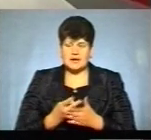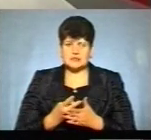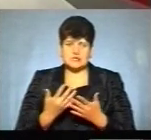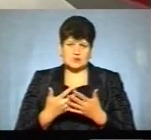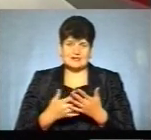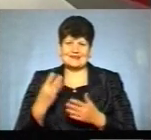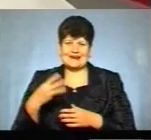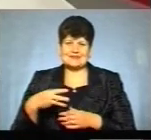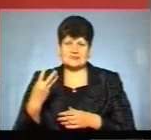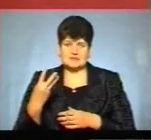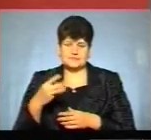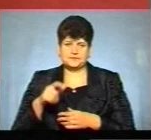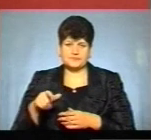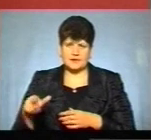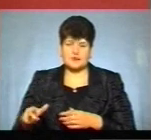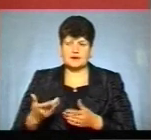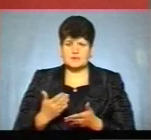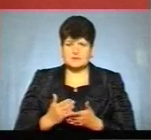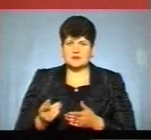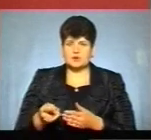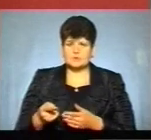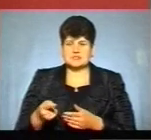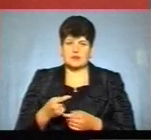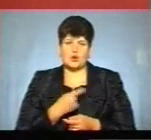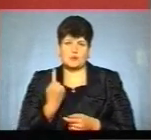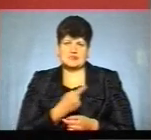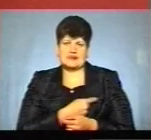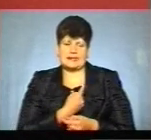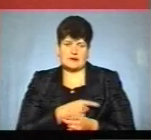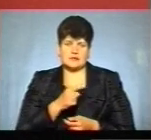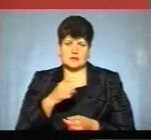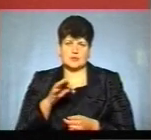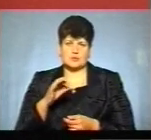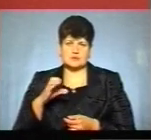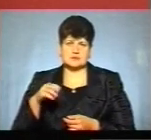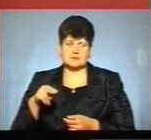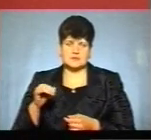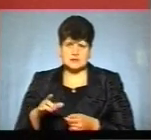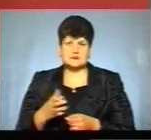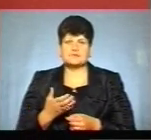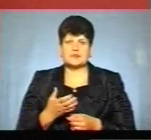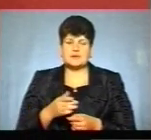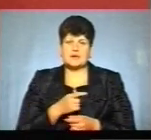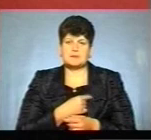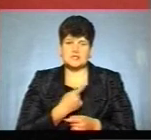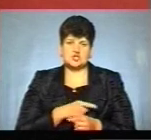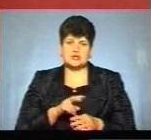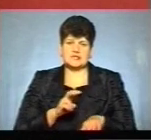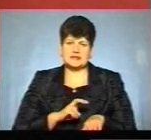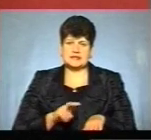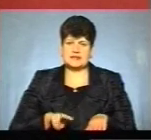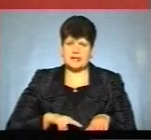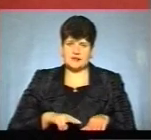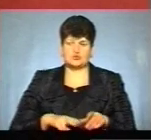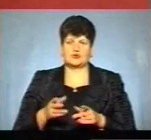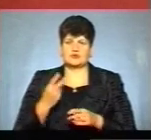33 пацієнти перебувають в Тернопільській обласній лікарні хоспіс у селі Плотича Тернопільського району. За словами медичного директора Бориса Павлика, два